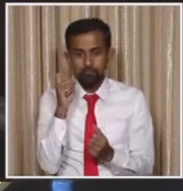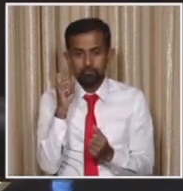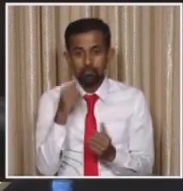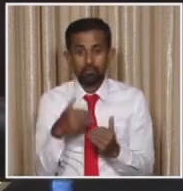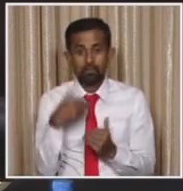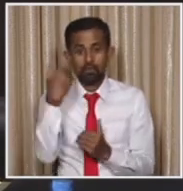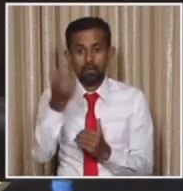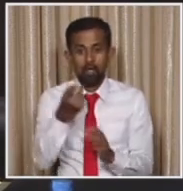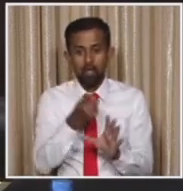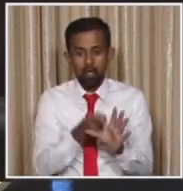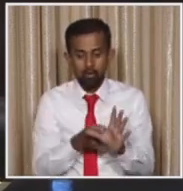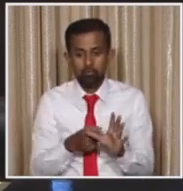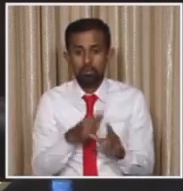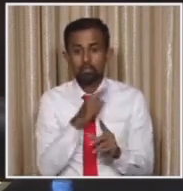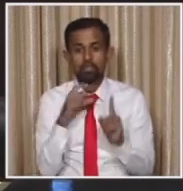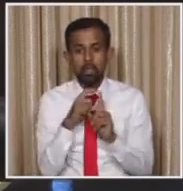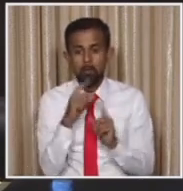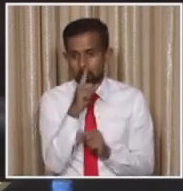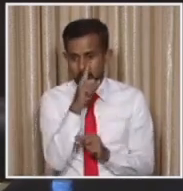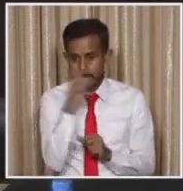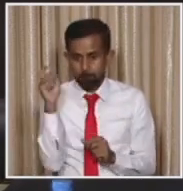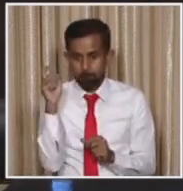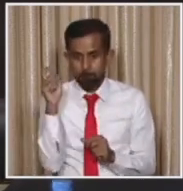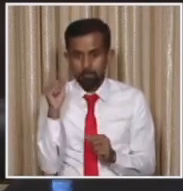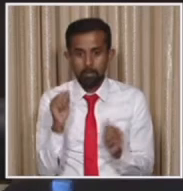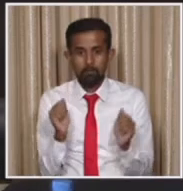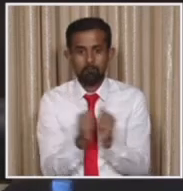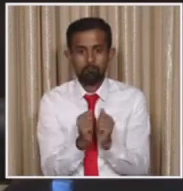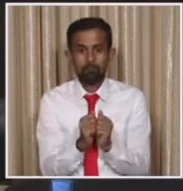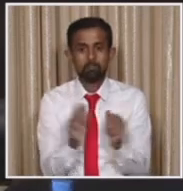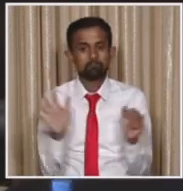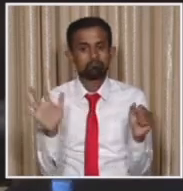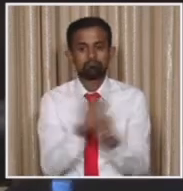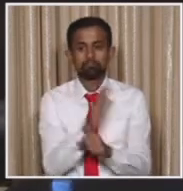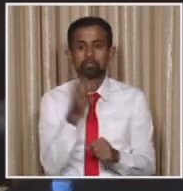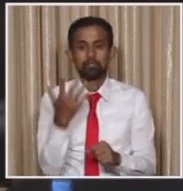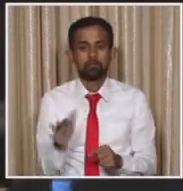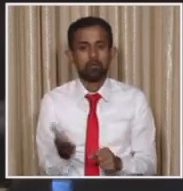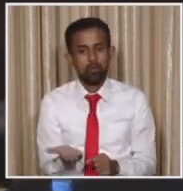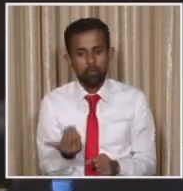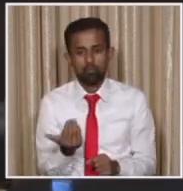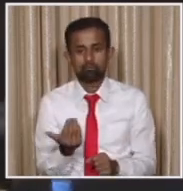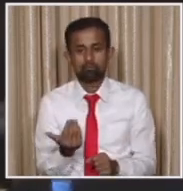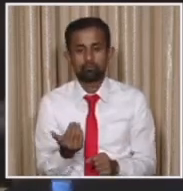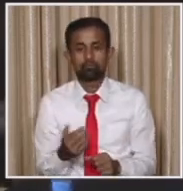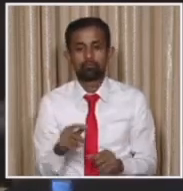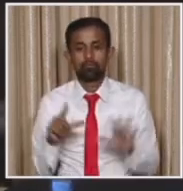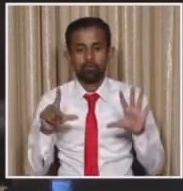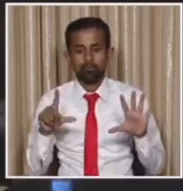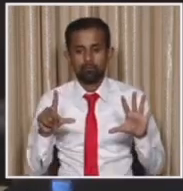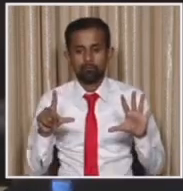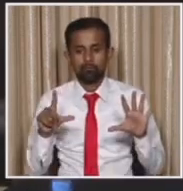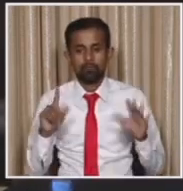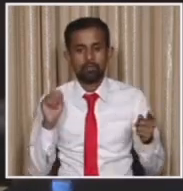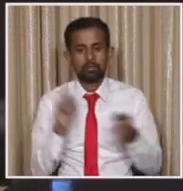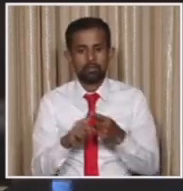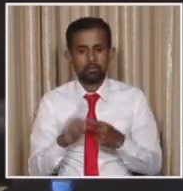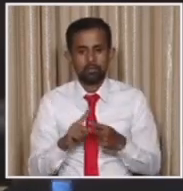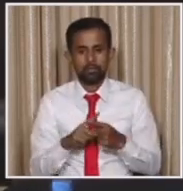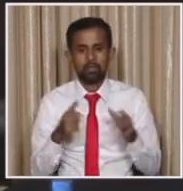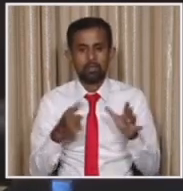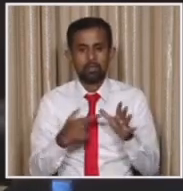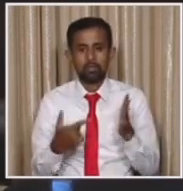එන අවුරුද්දේ දෙසැම්බර් වෙනකොට මේ වැඩපිළිවෙල සම්පූර්ණයෙන්ම ක්‍රියාත්මක වෙන්න ඕන. 7, තරගකාරී